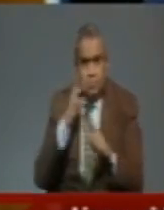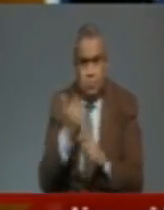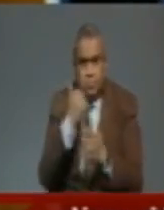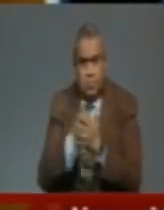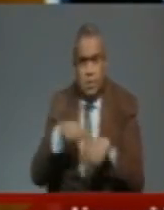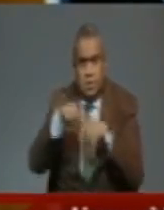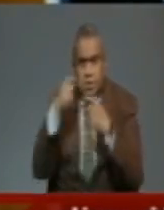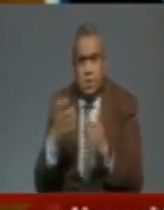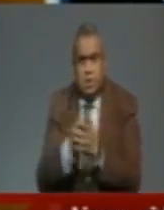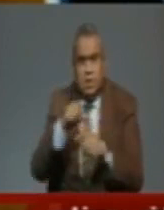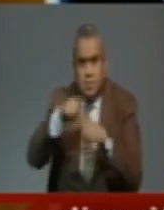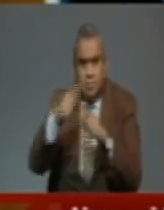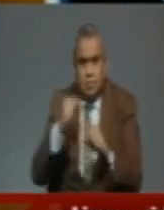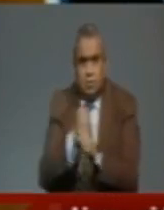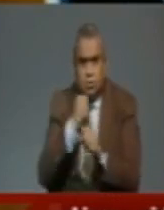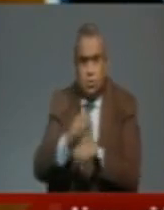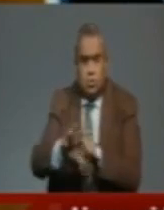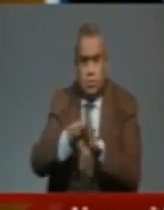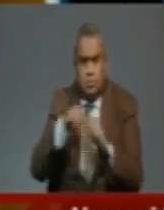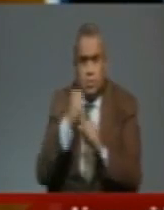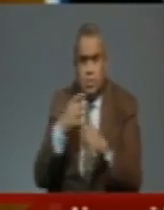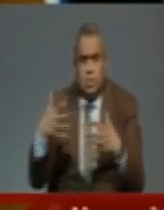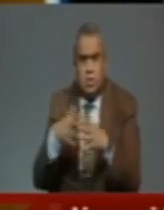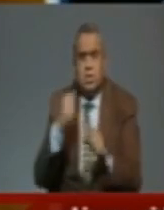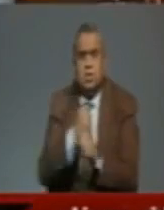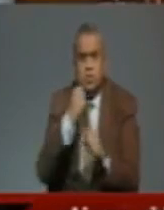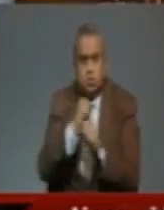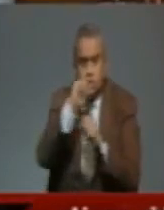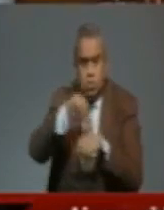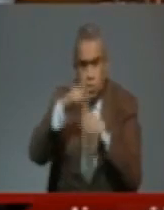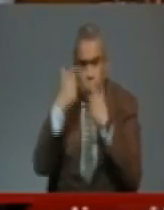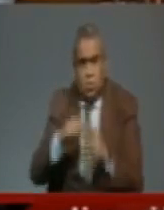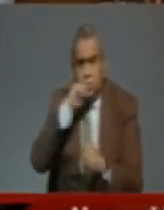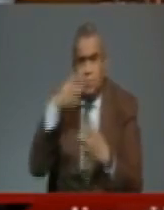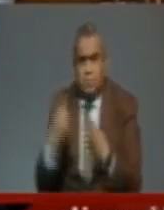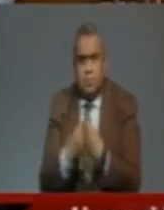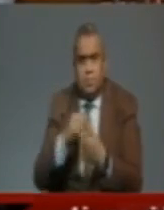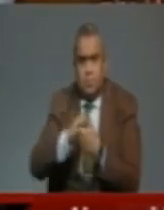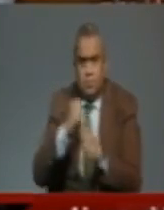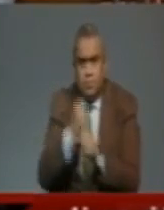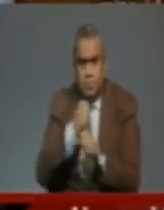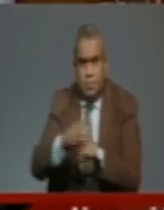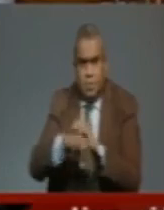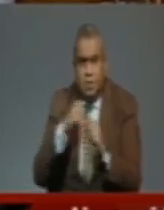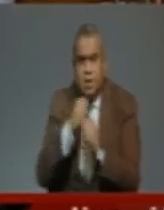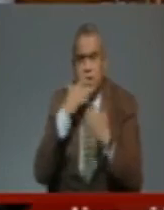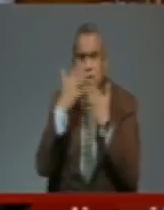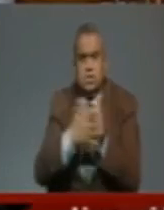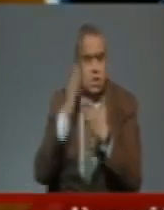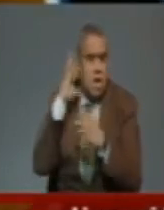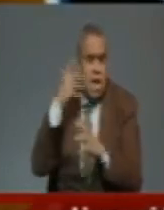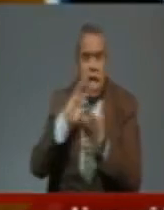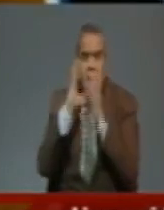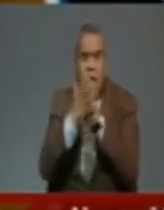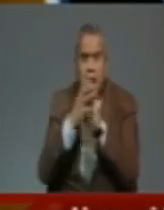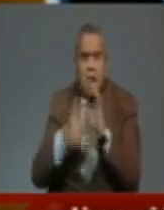واركيدينون بتشطب في هذه المحطه دلوقتي، متعاقدين مع يورو جيت وهابا جلويد وكنت شيب تحالف عالمي ايضا، ان شاء